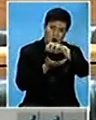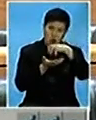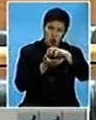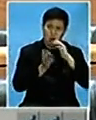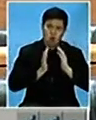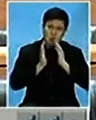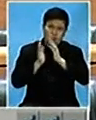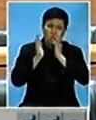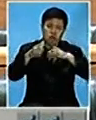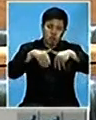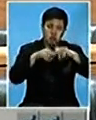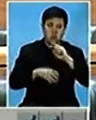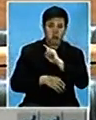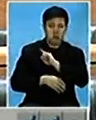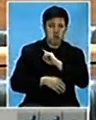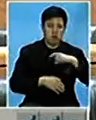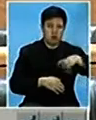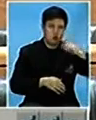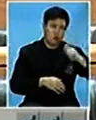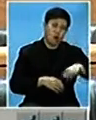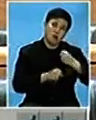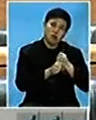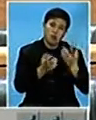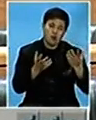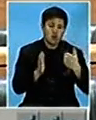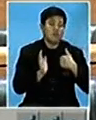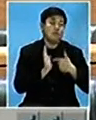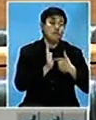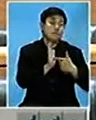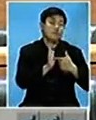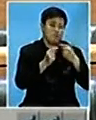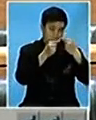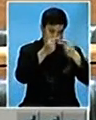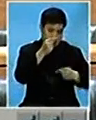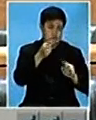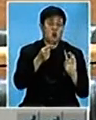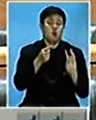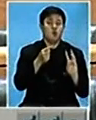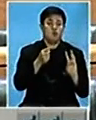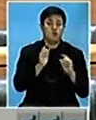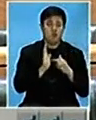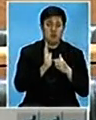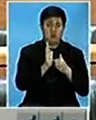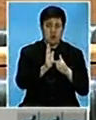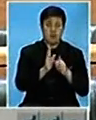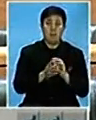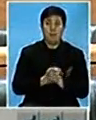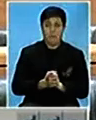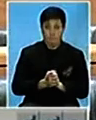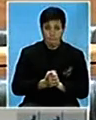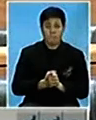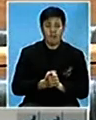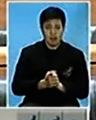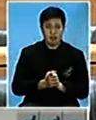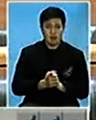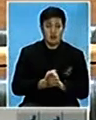ตระหนักว่าหน้าที่ของศาลรัฐธรรมนูญมีอะไรผมหยิบยกมาเพียง6เรื่องครับท่านประธานที่เคารพครับศาลรัฐ